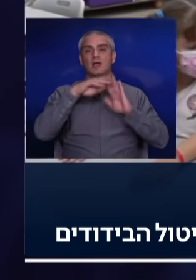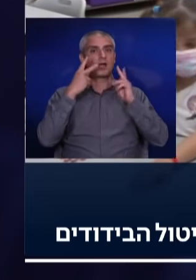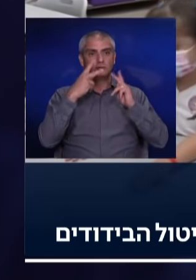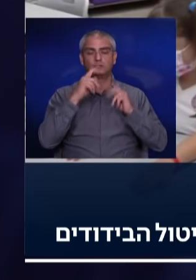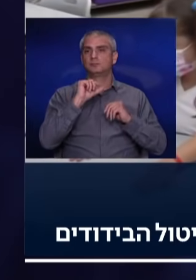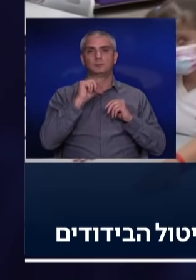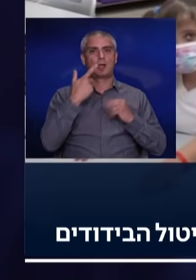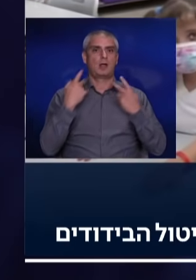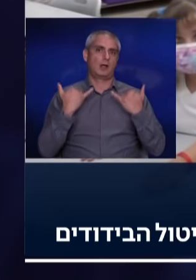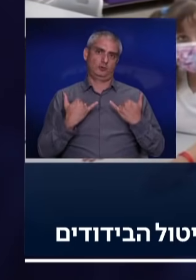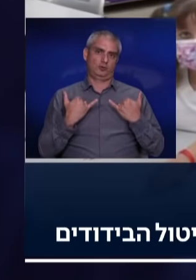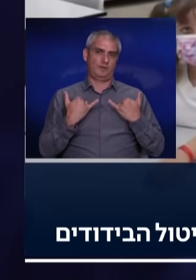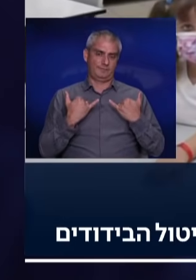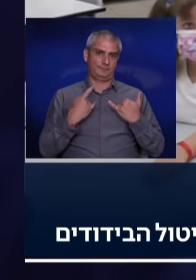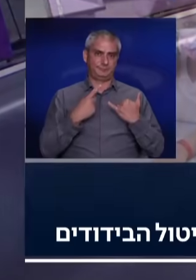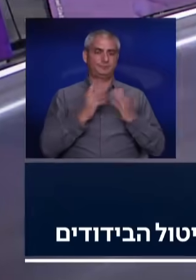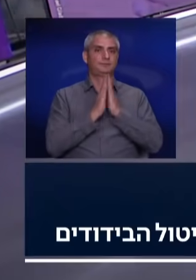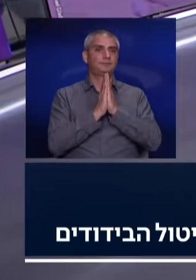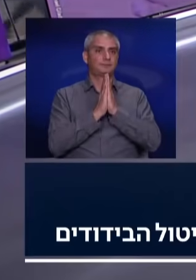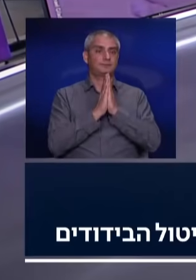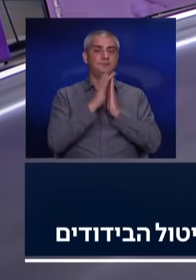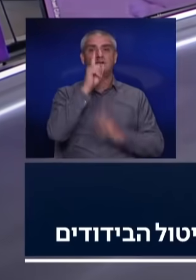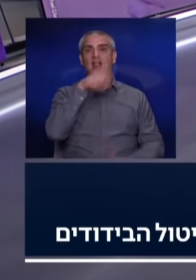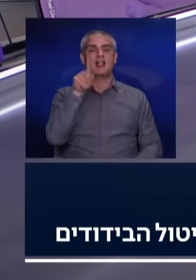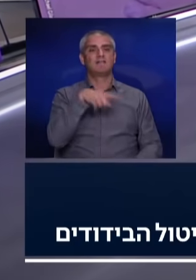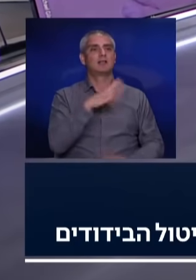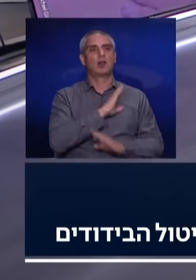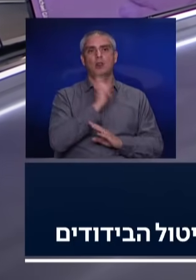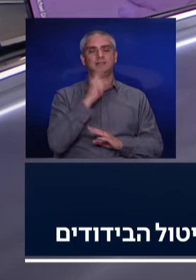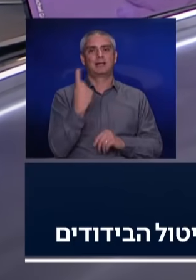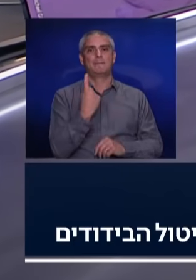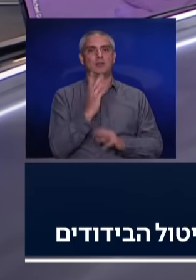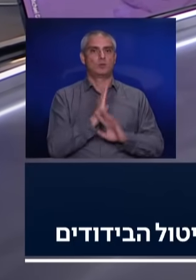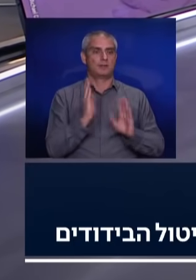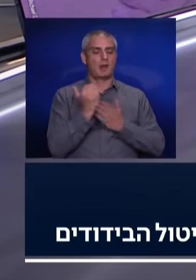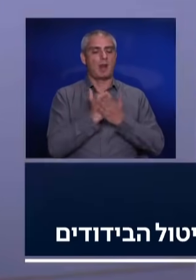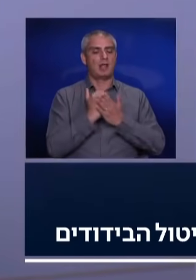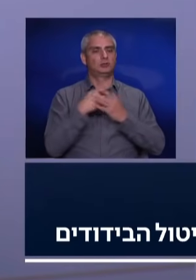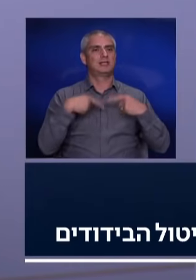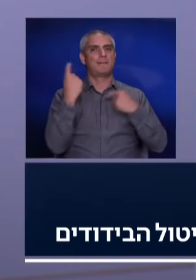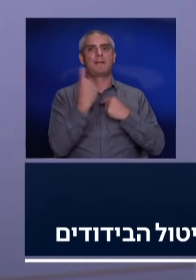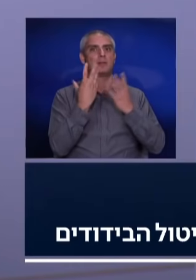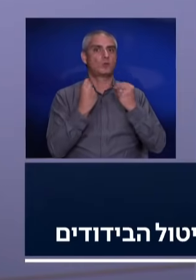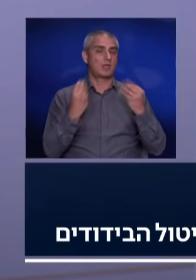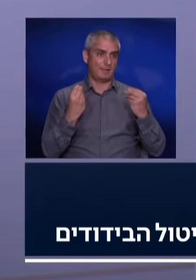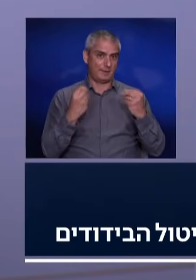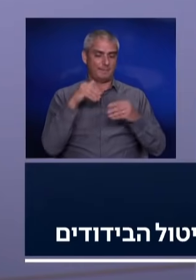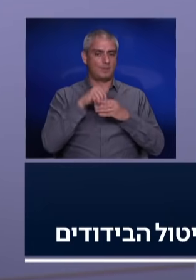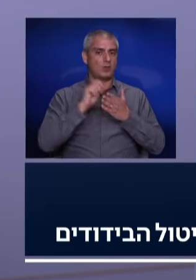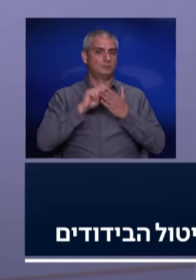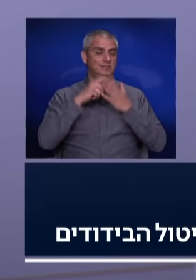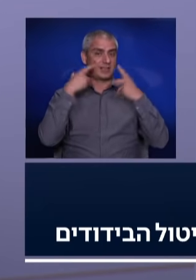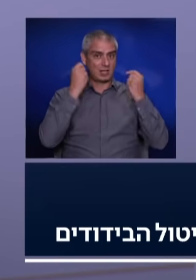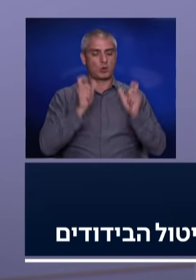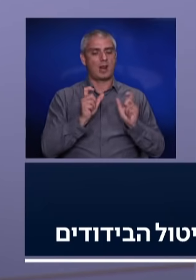עומדת כרגע התקווה לבטל את הצורך בבידודים, לחסוך את ימי הבידוד הרבים במערכת החינוך,